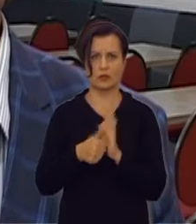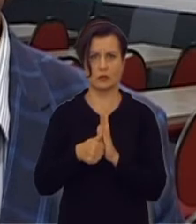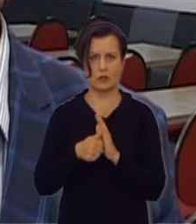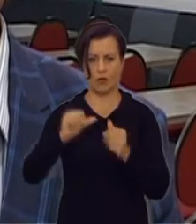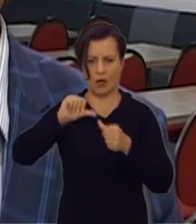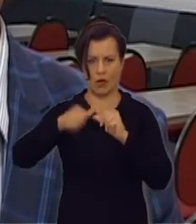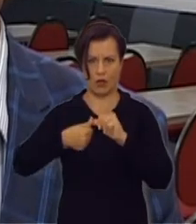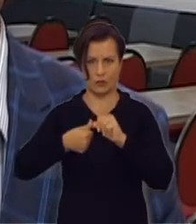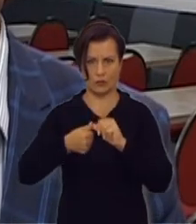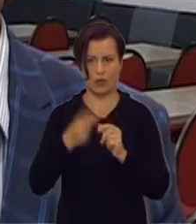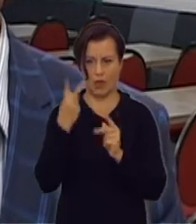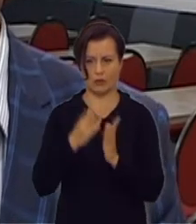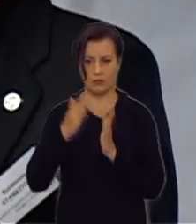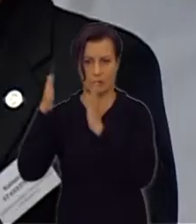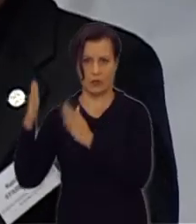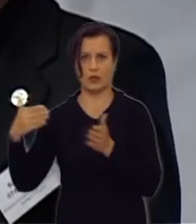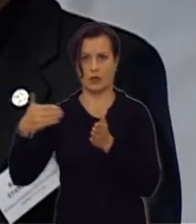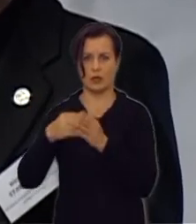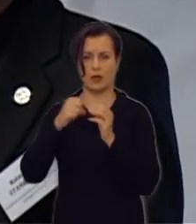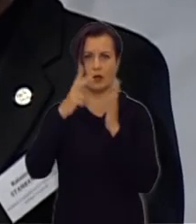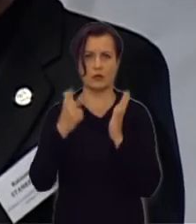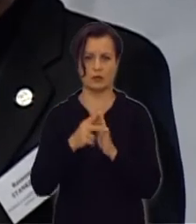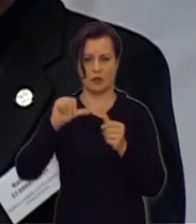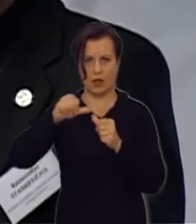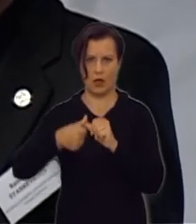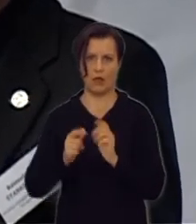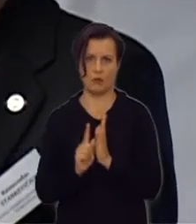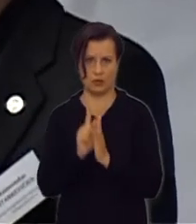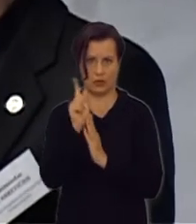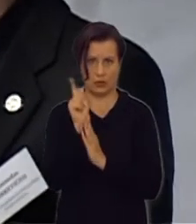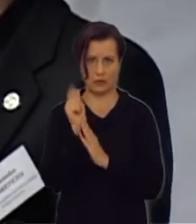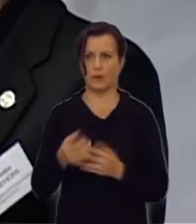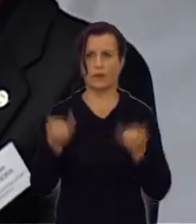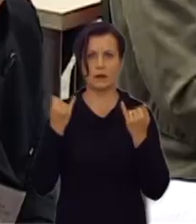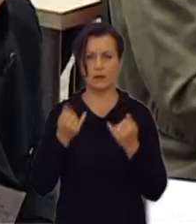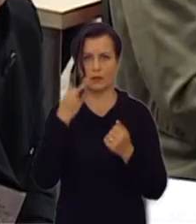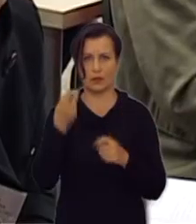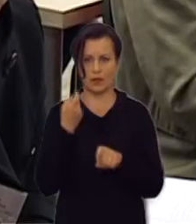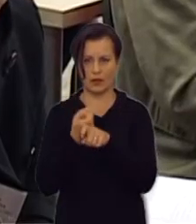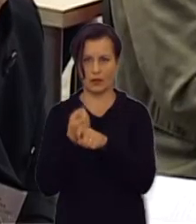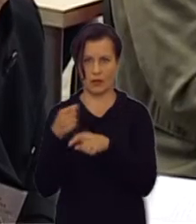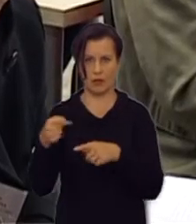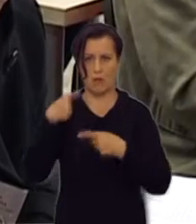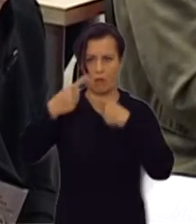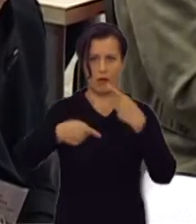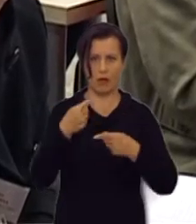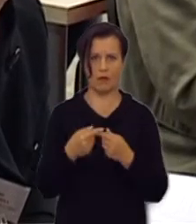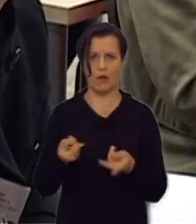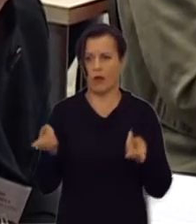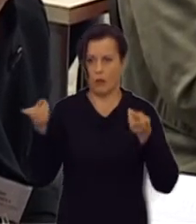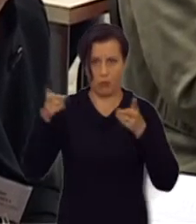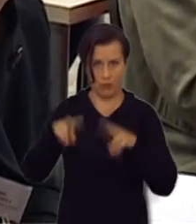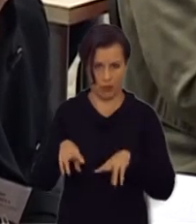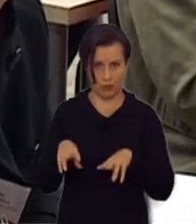amžiaus antros pusės iki pat 18 amžiaus pradžios. Ir tai, ką mes dabar čia matome Kėdainiuose mūsų tą paveldą,